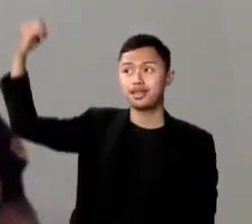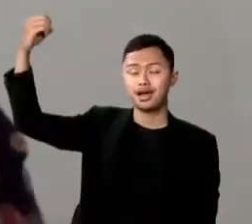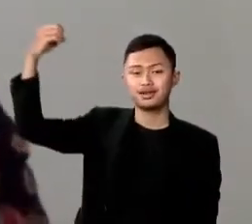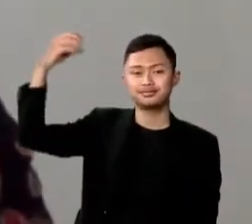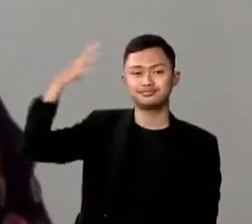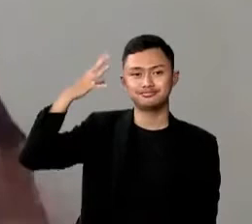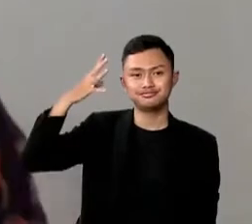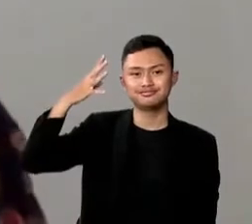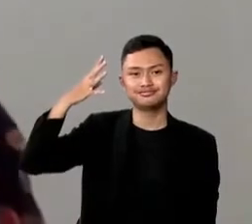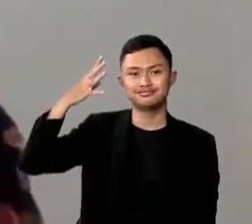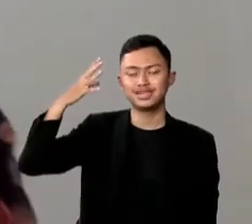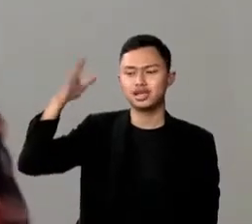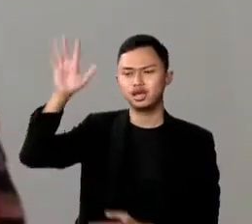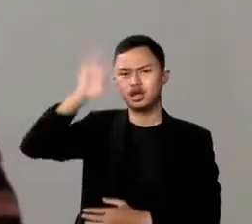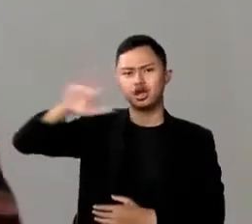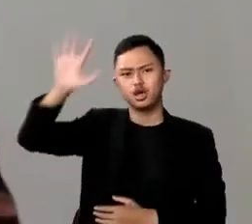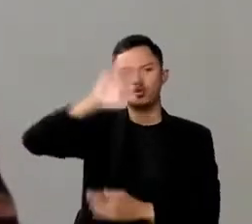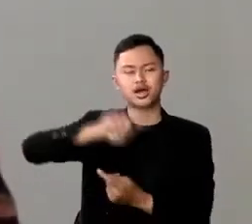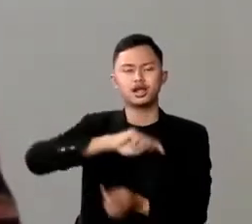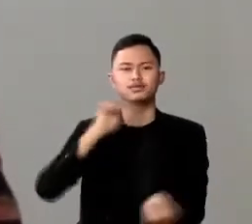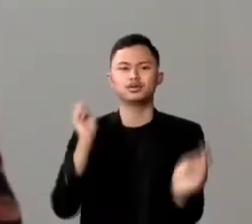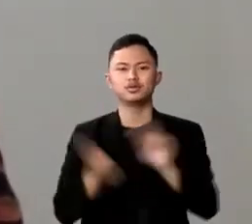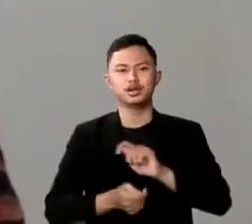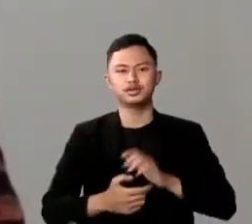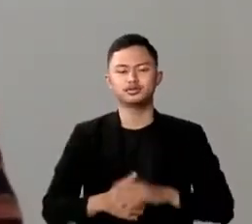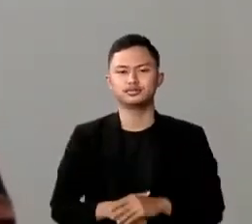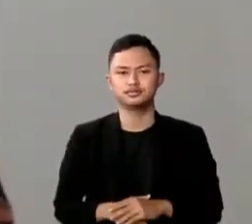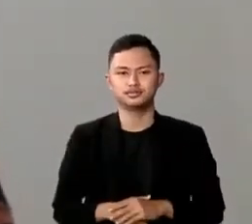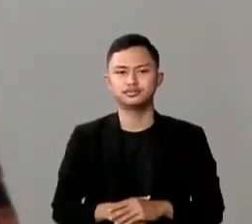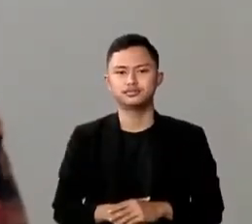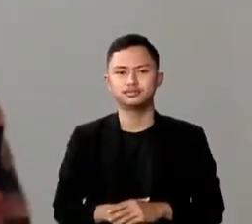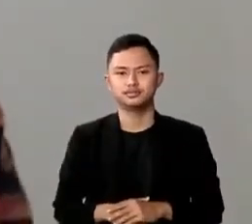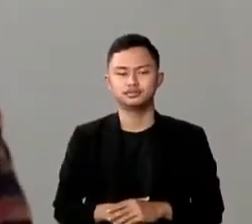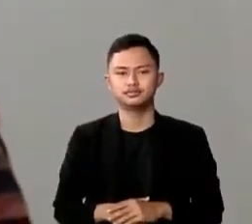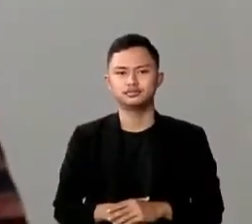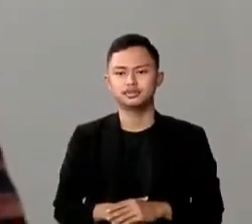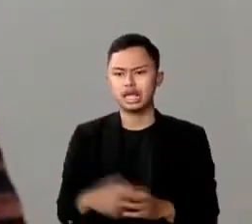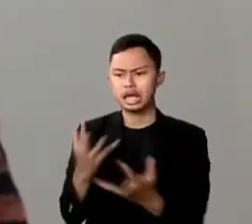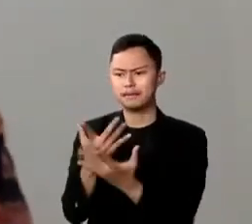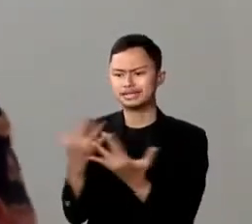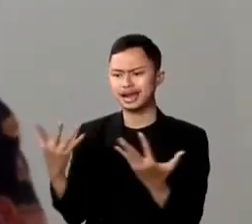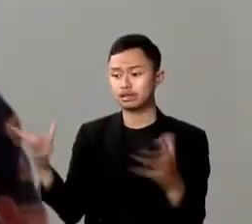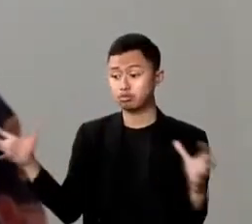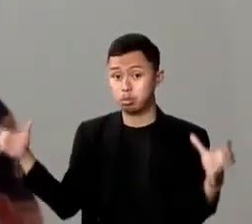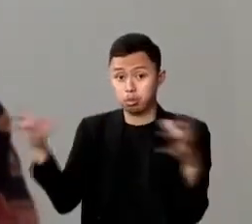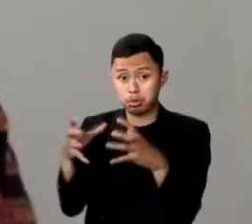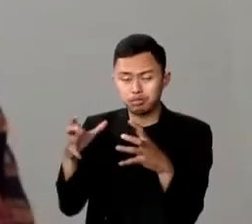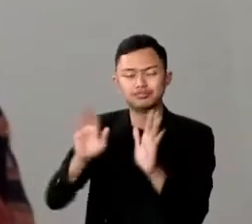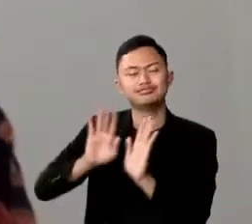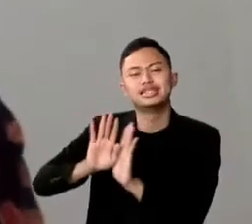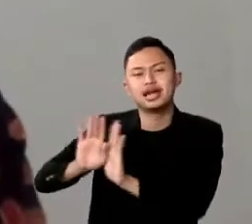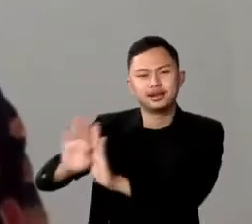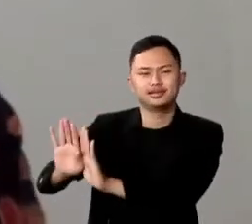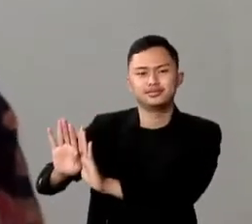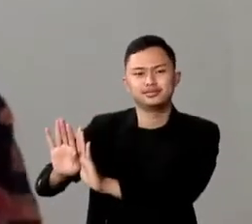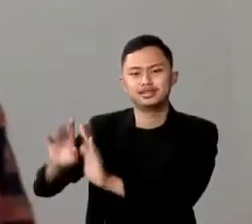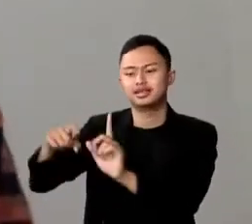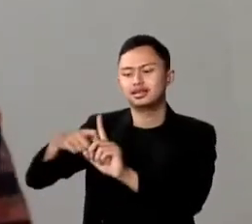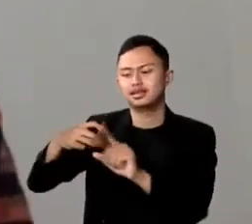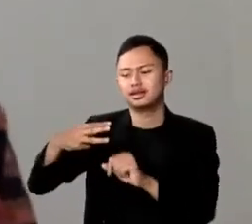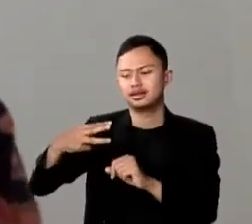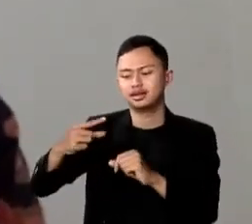matahari masuk ada pertukaran udara itu jauh lebih baik kemudian hindari keramaian tapi mungkin saya pernah cerita ya